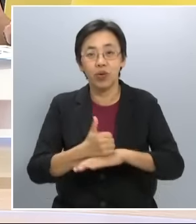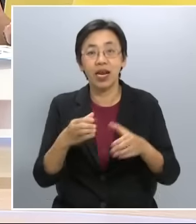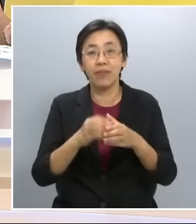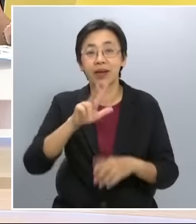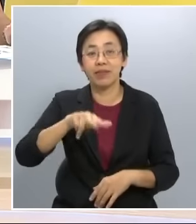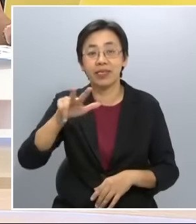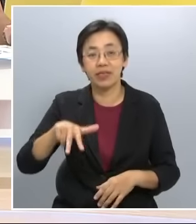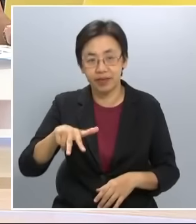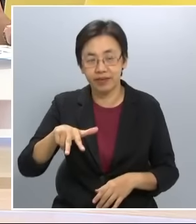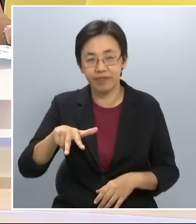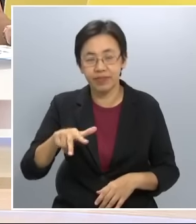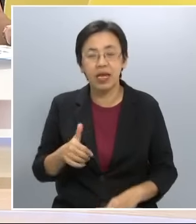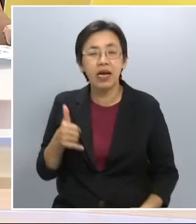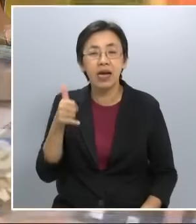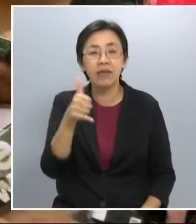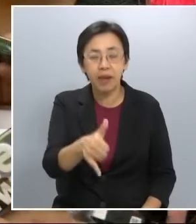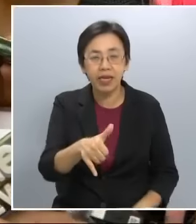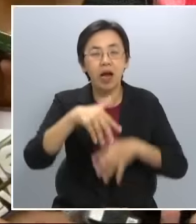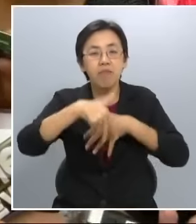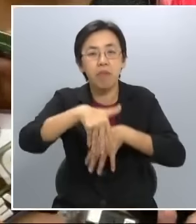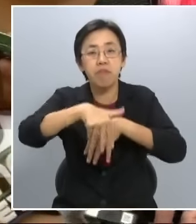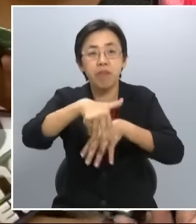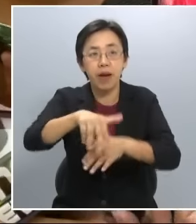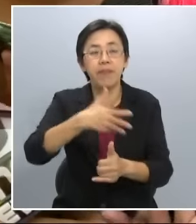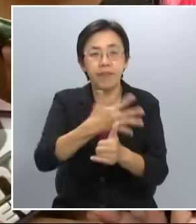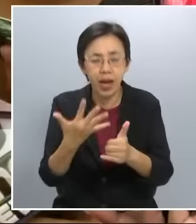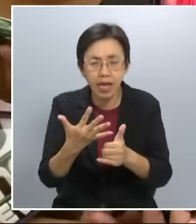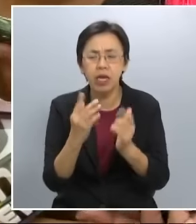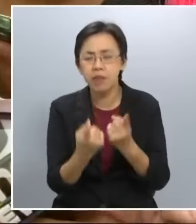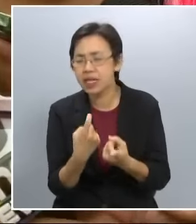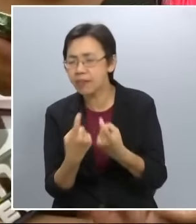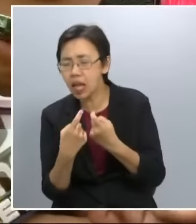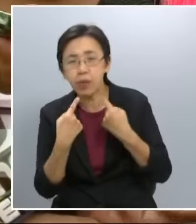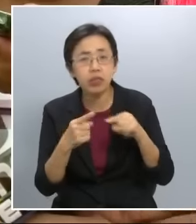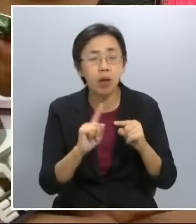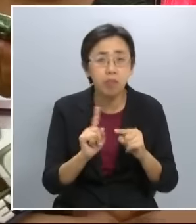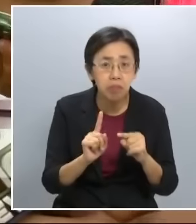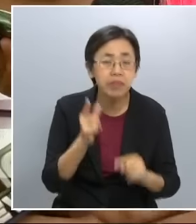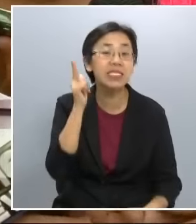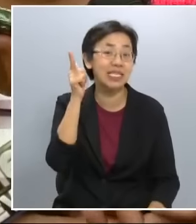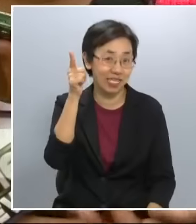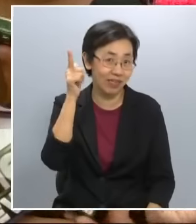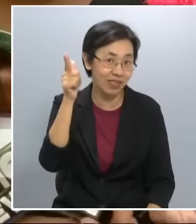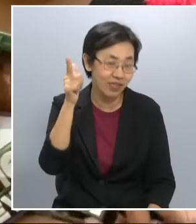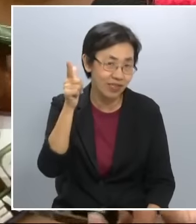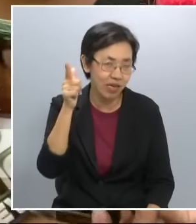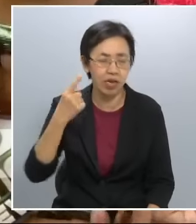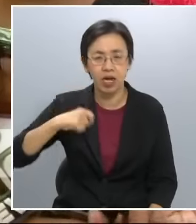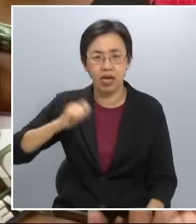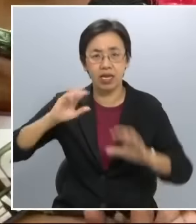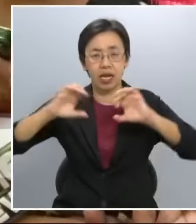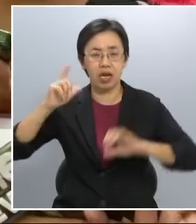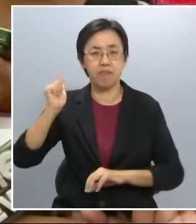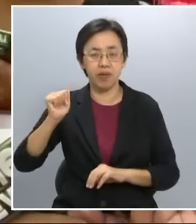ทยไปปรากฏตัวในงานพรายเพราะฉะนั้นก็ตอบคำถามประเด็นเรื่องกรณีคุณทักษิณถูกอัยการสูงสุด